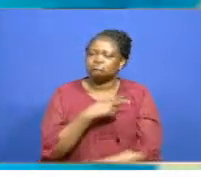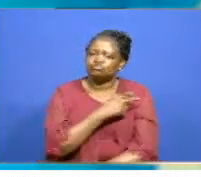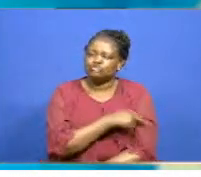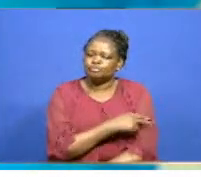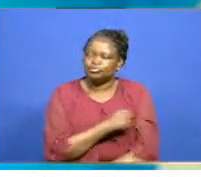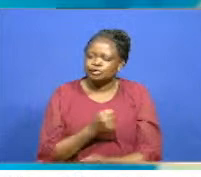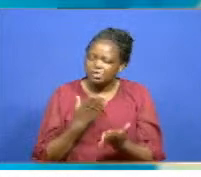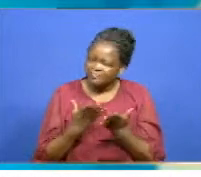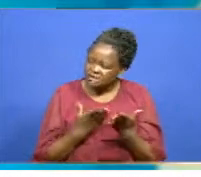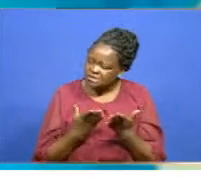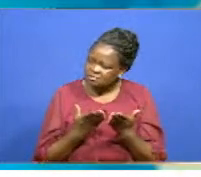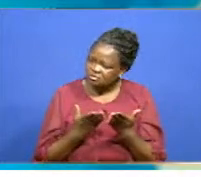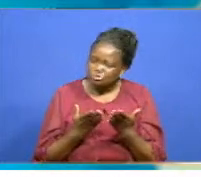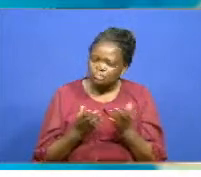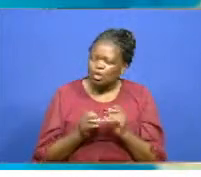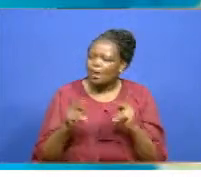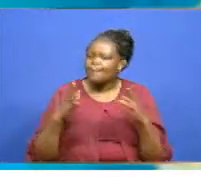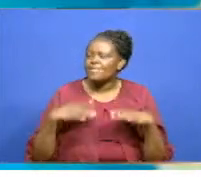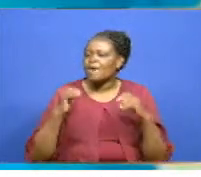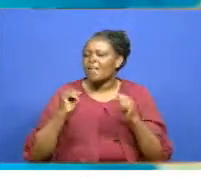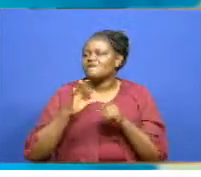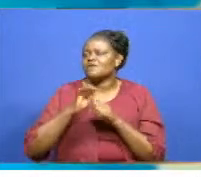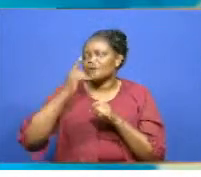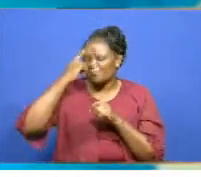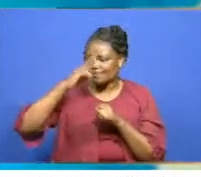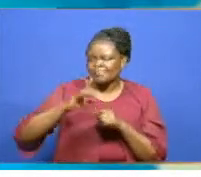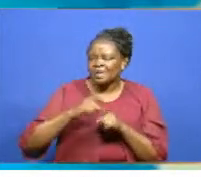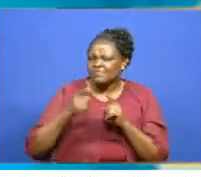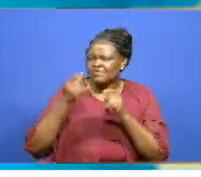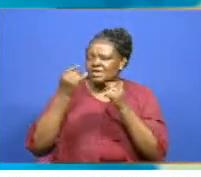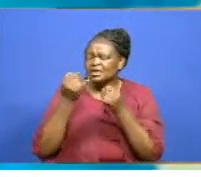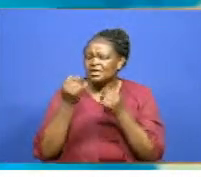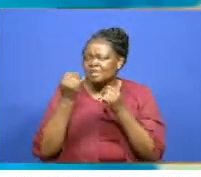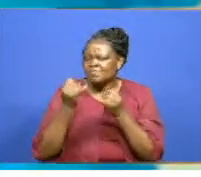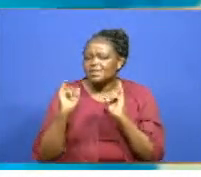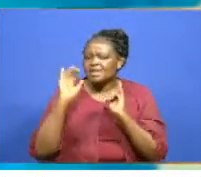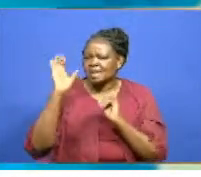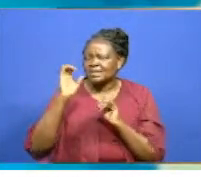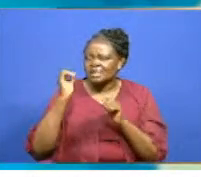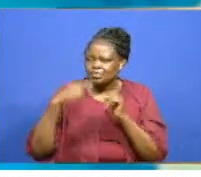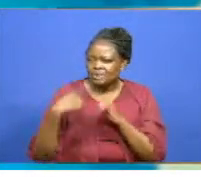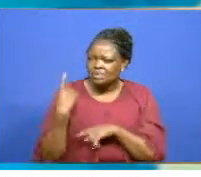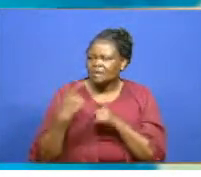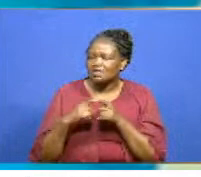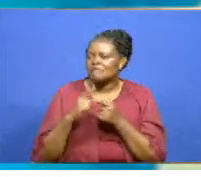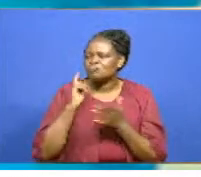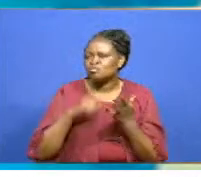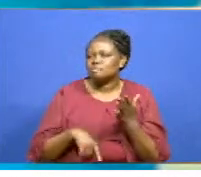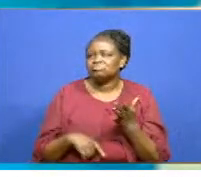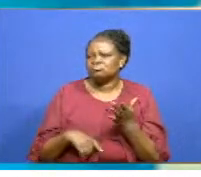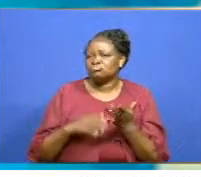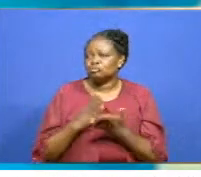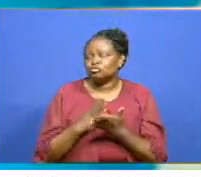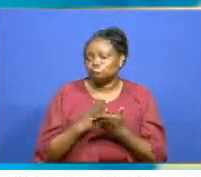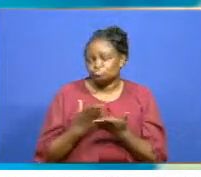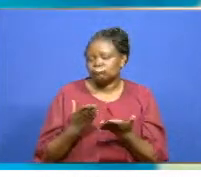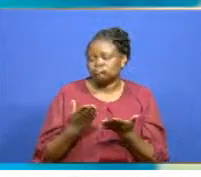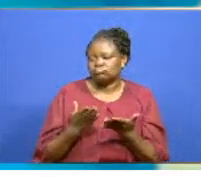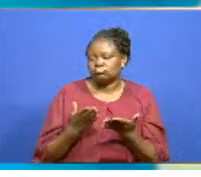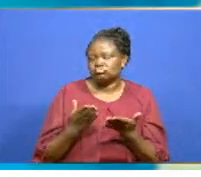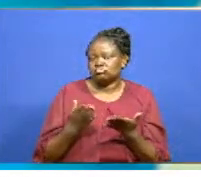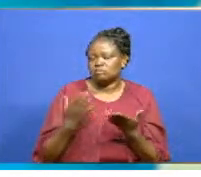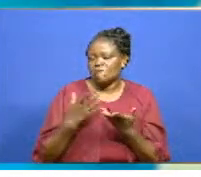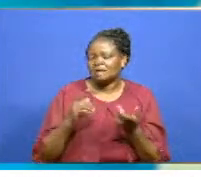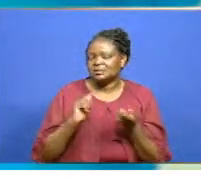naye, wanaweza mpatia kura. Na kama an independent candidate anaweza win, and then itasemekana ya kwamba then the ground is shifting.